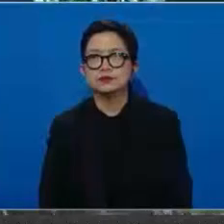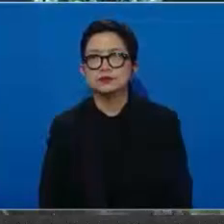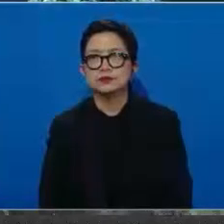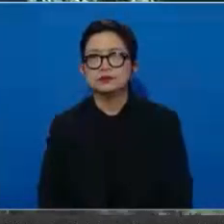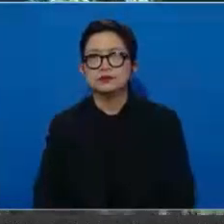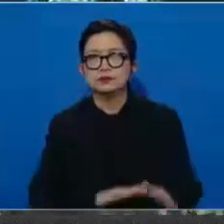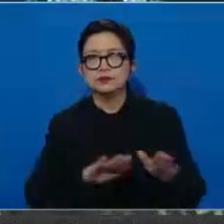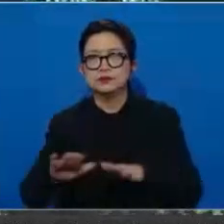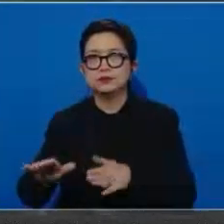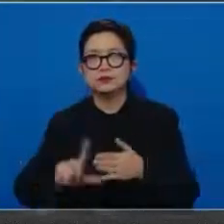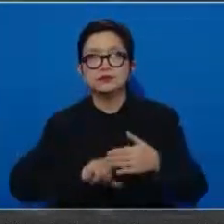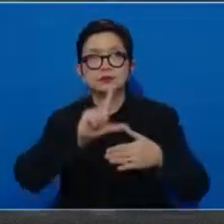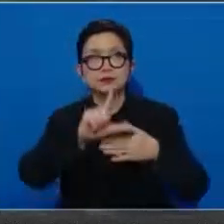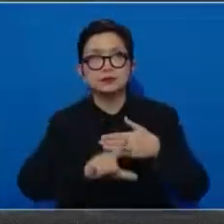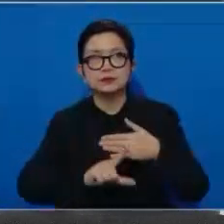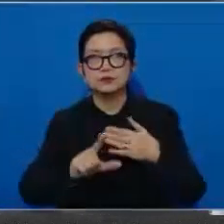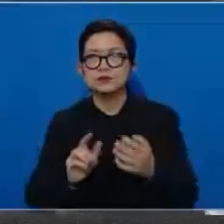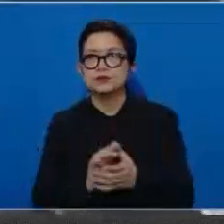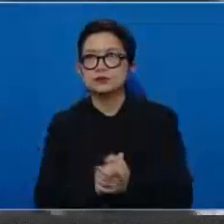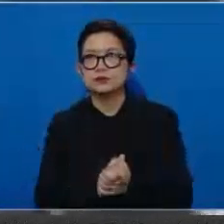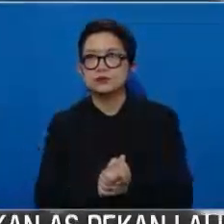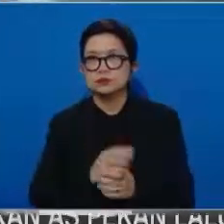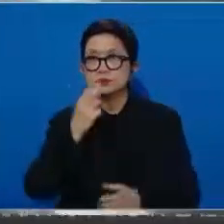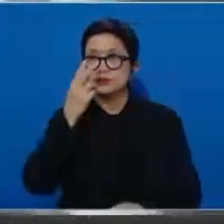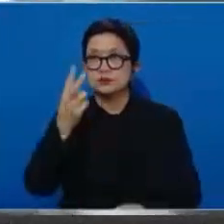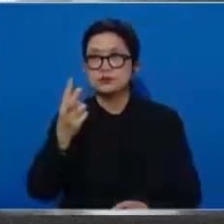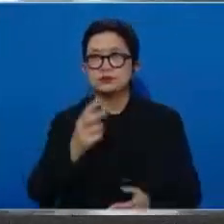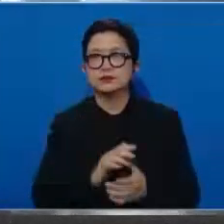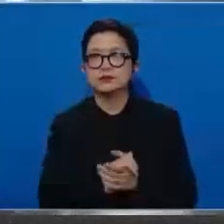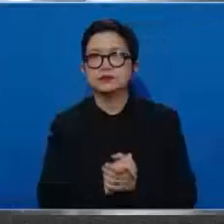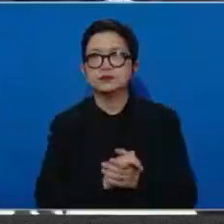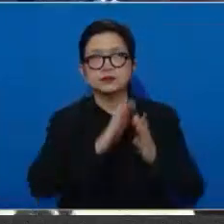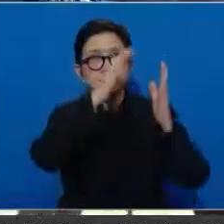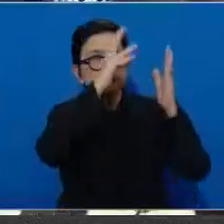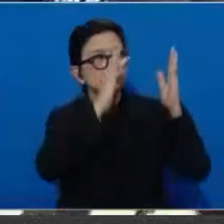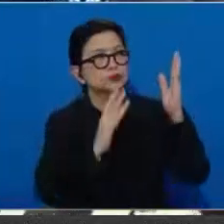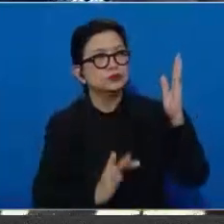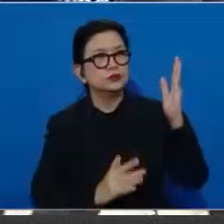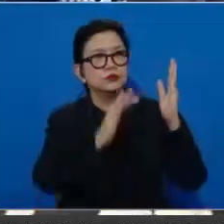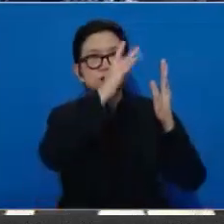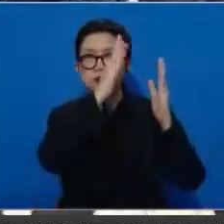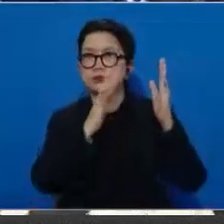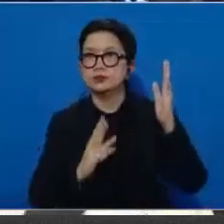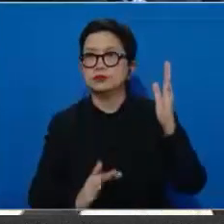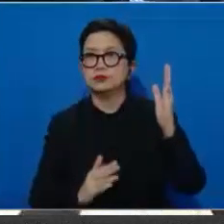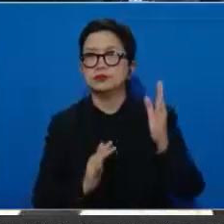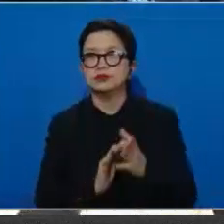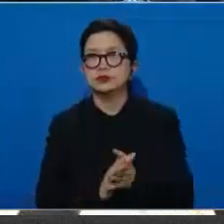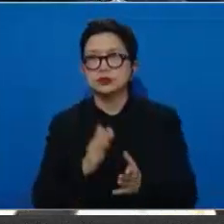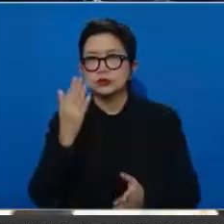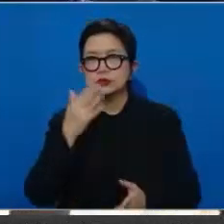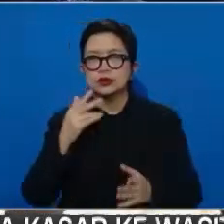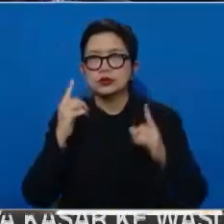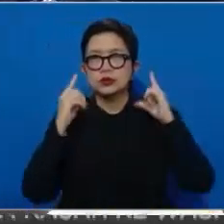Bergeser ke Lumajang, Jawa Timur, wisata alamnya juga tak kalah memukau. Terdapat air terjun Tumpak Sewu. Dalam bahasa Jawa, kata